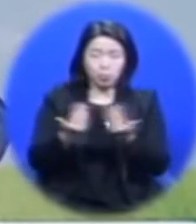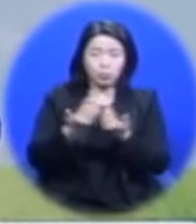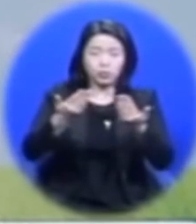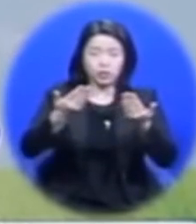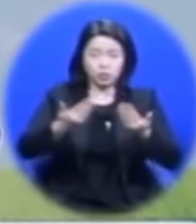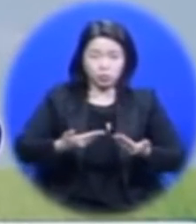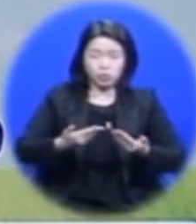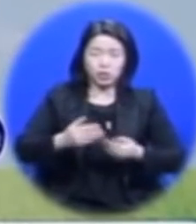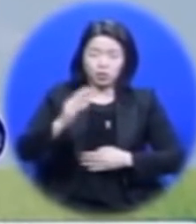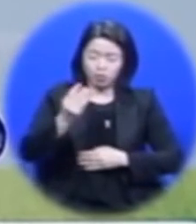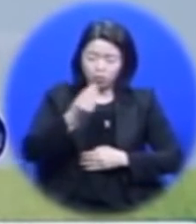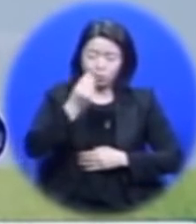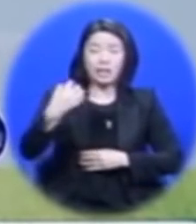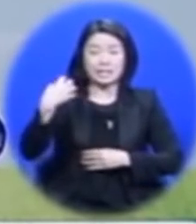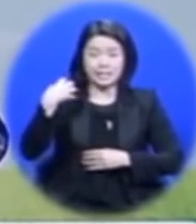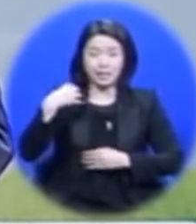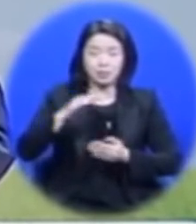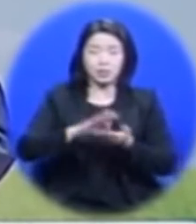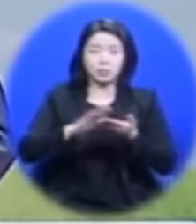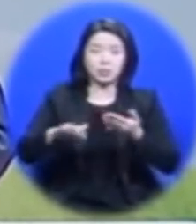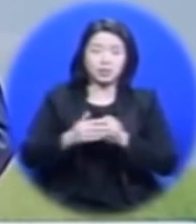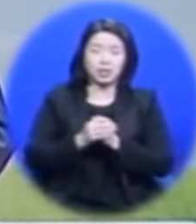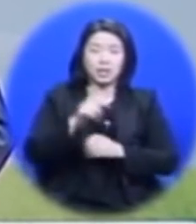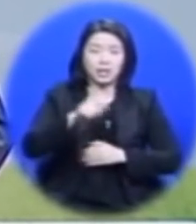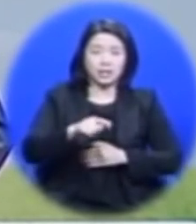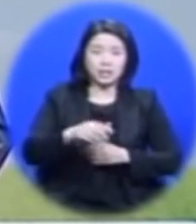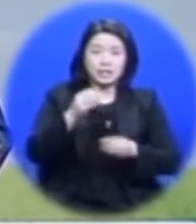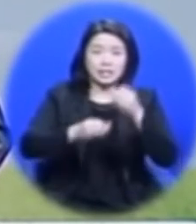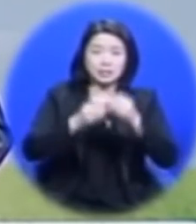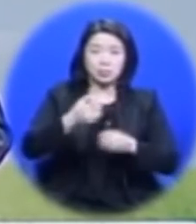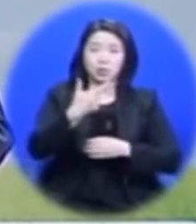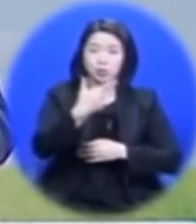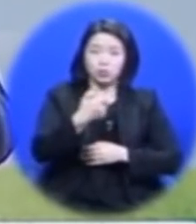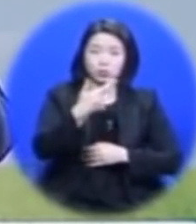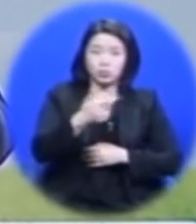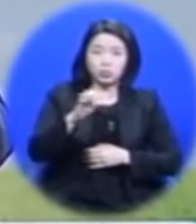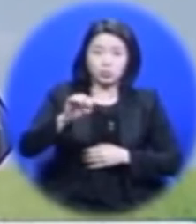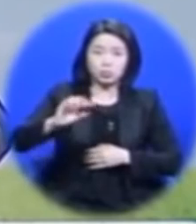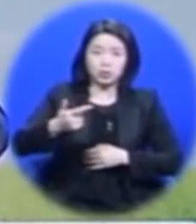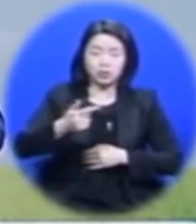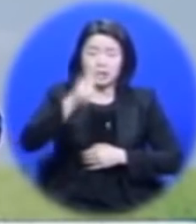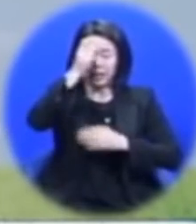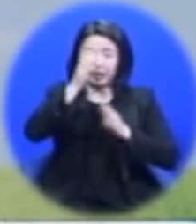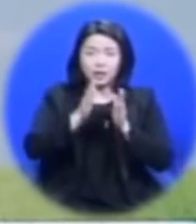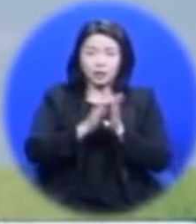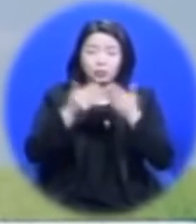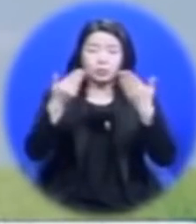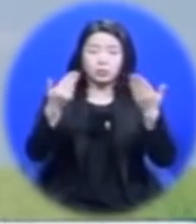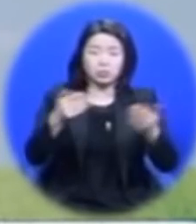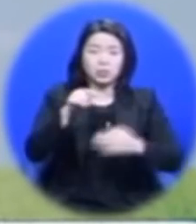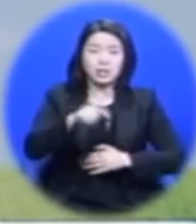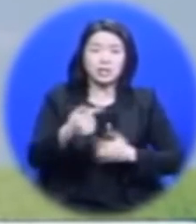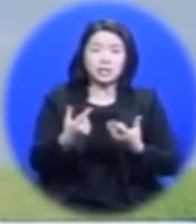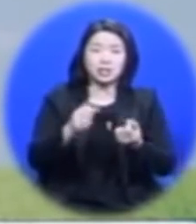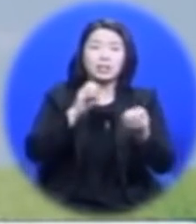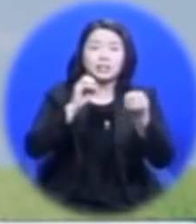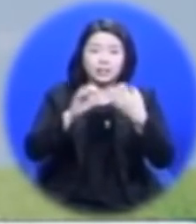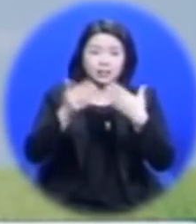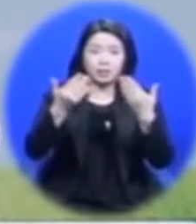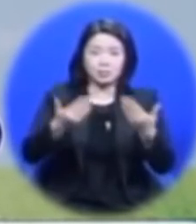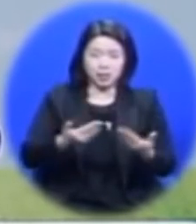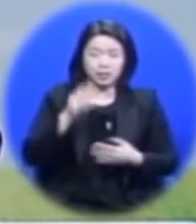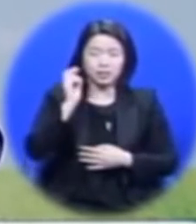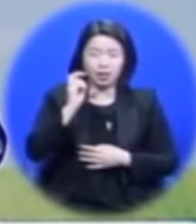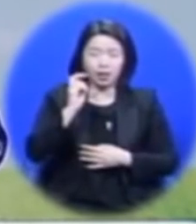거룩한 사명입니다. 이 시편 66편은 기도하면 이런 응답을 받는구나